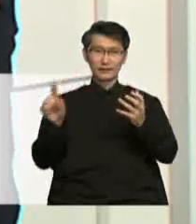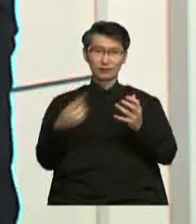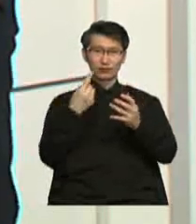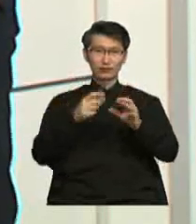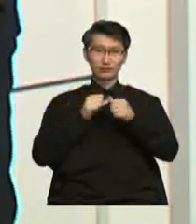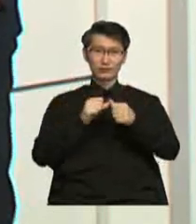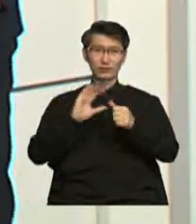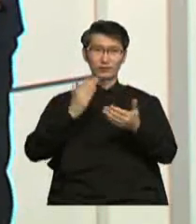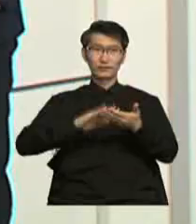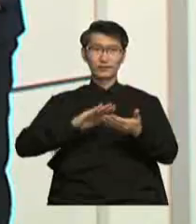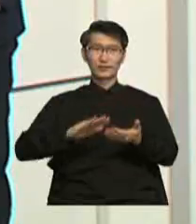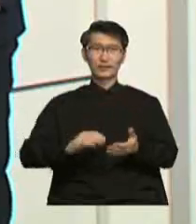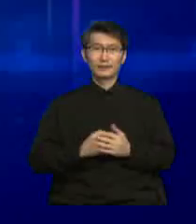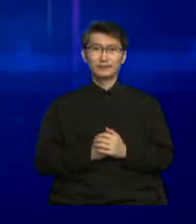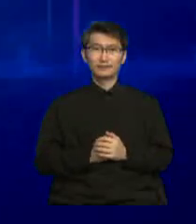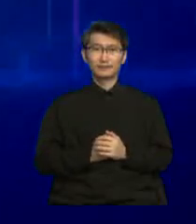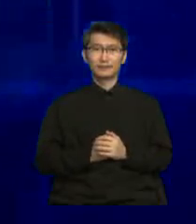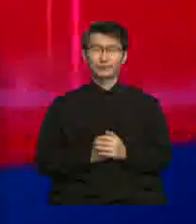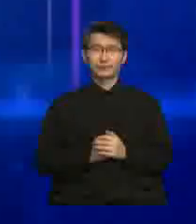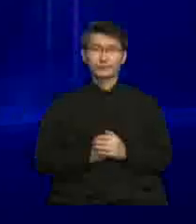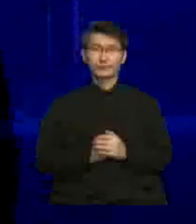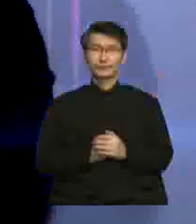담았습니다. 박영찬 기자입니다.